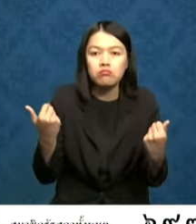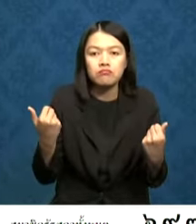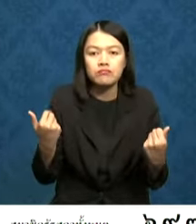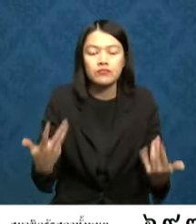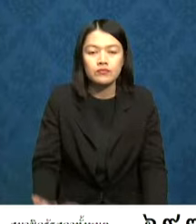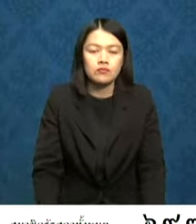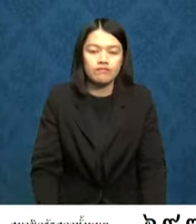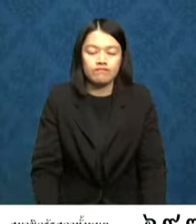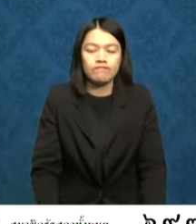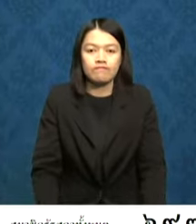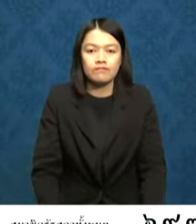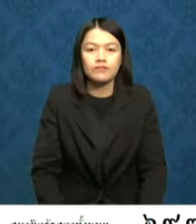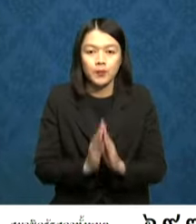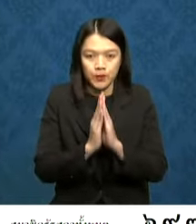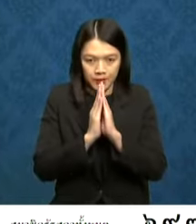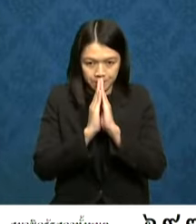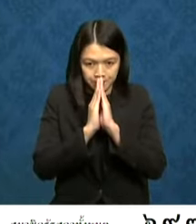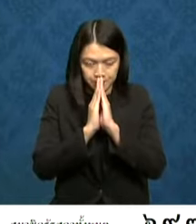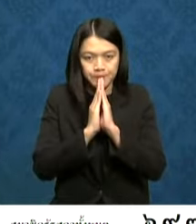อย่างที่ผ่านมาเลยค่ะขอบคุณค่ะ